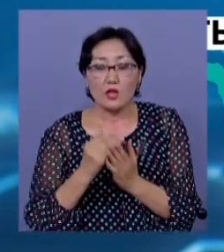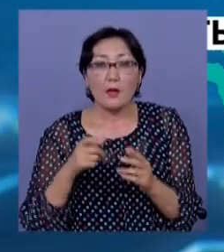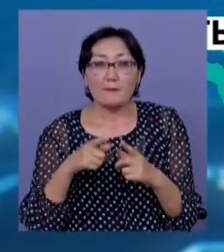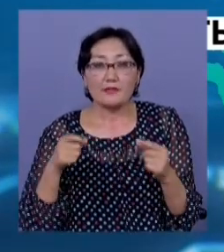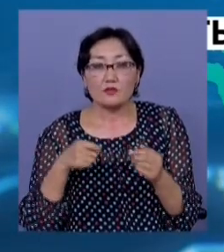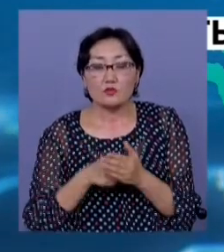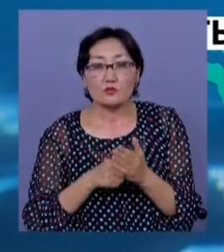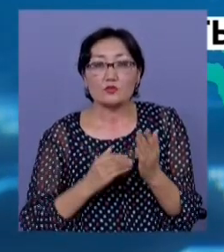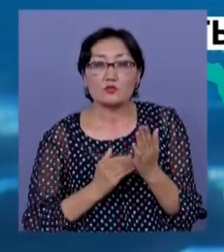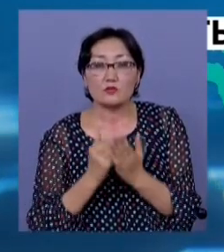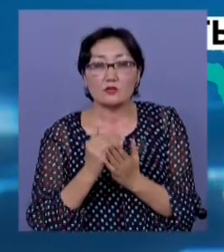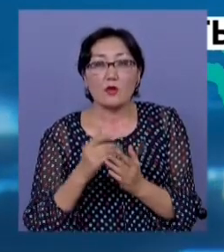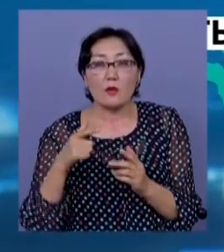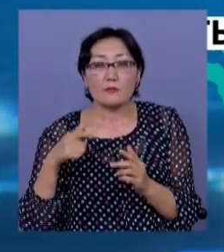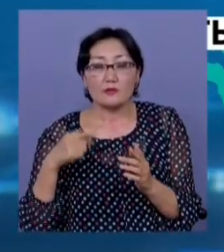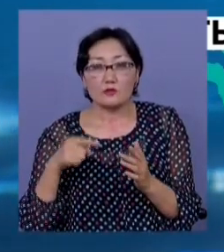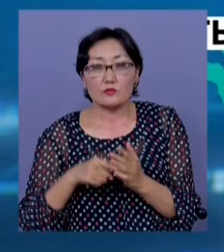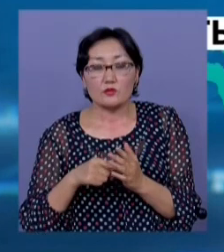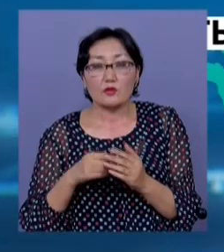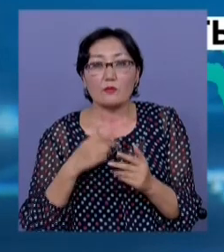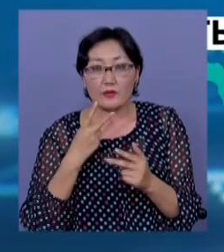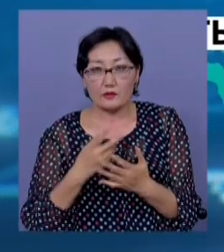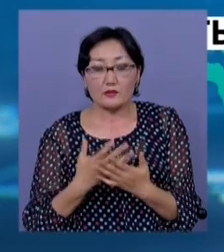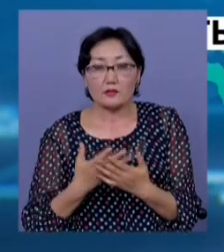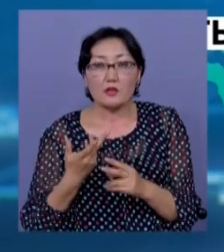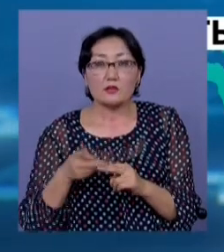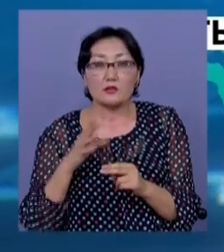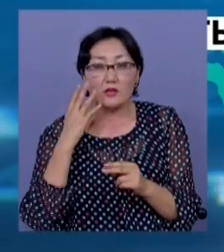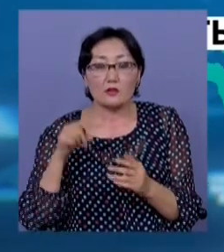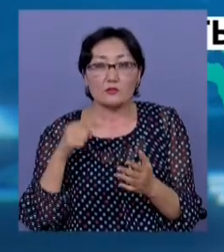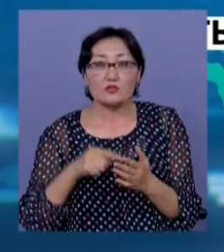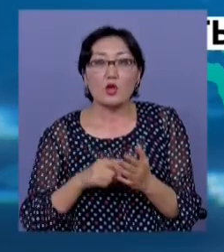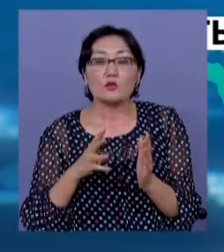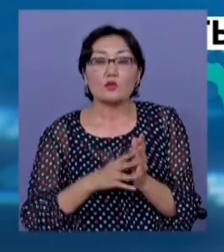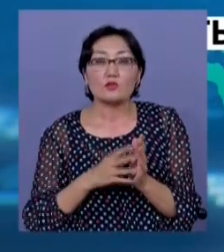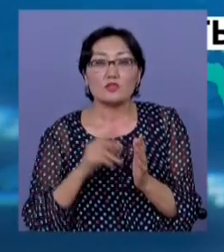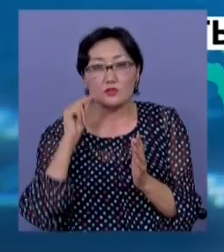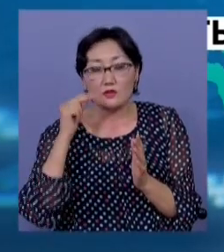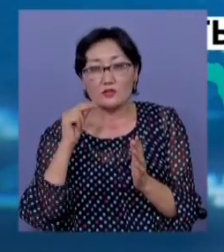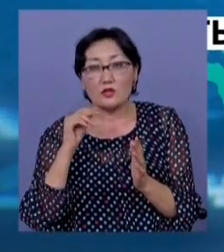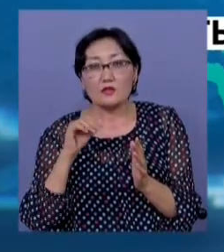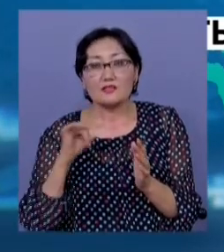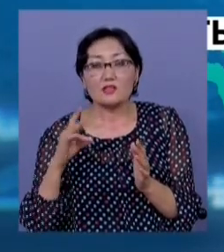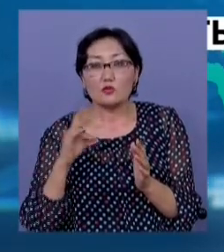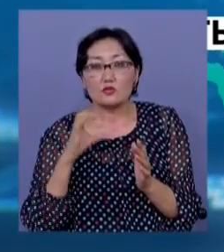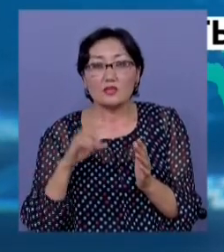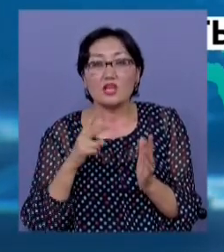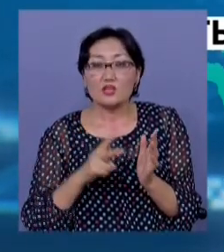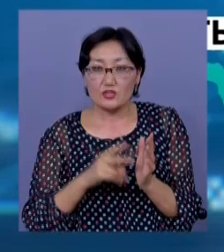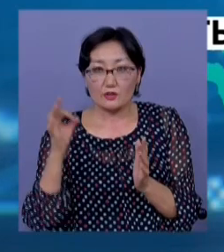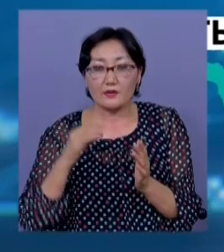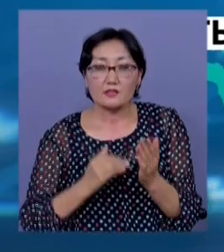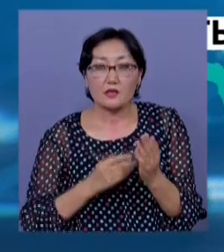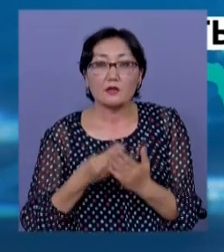құнының жоғарылауы мегаполистерде де айқын байқалады. Мысалы, Алматы қаласында 9, Шымкент пен Нұр-Сұлтанда 7%